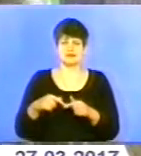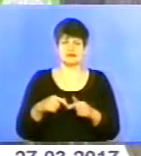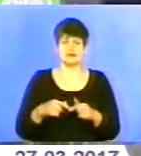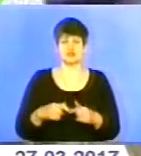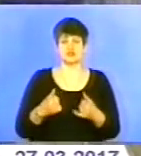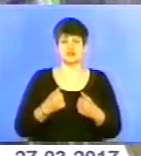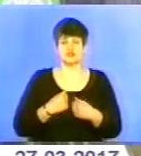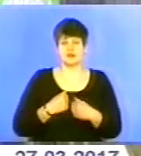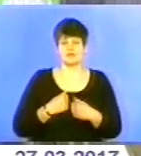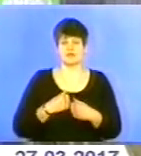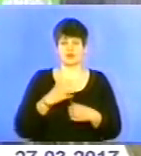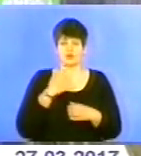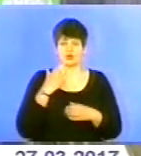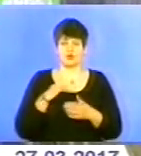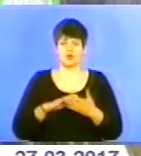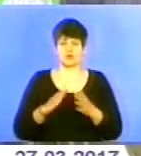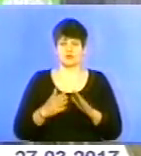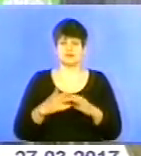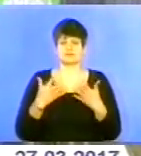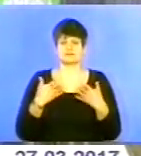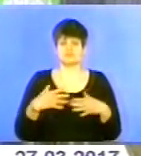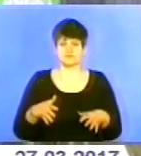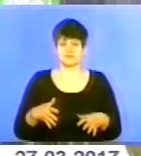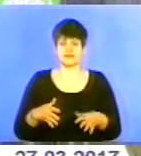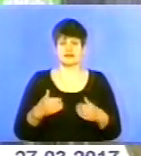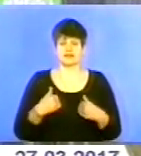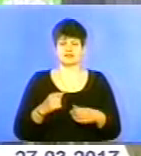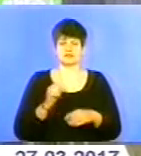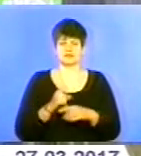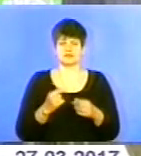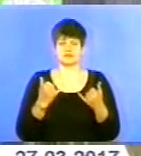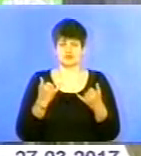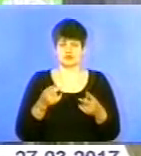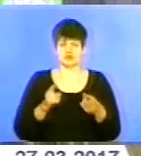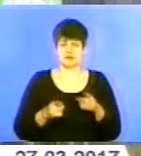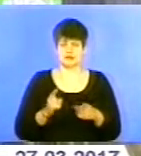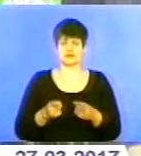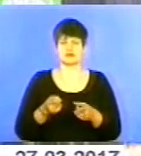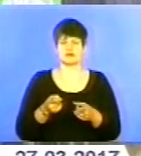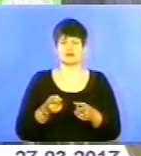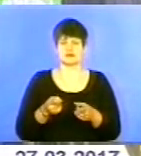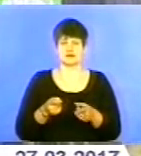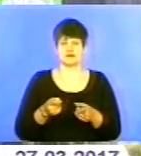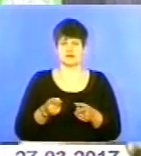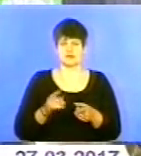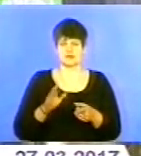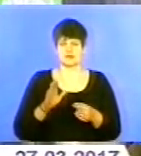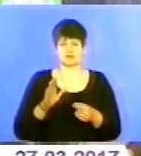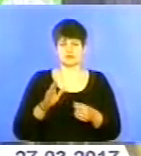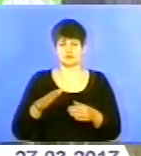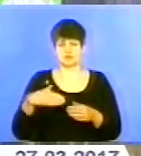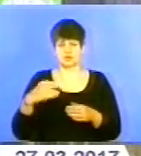жаль, в багатьох обставинах вони танули в лід. Наше завдання – в сьогоднішніх реаліях агресії з боку